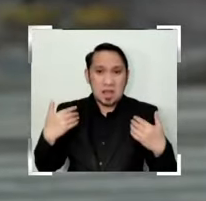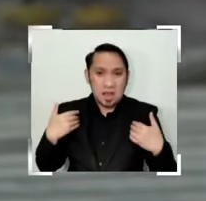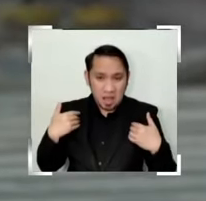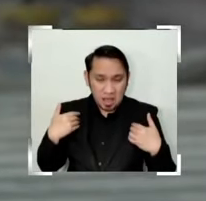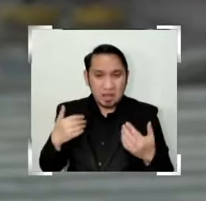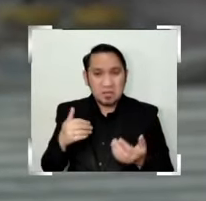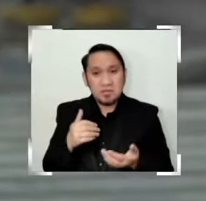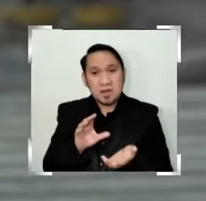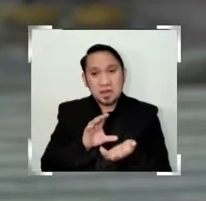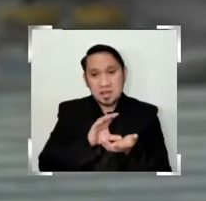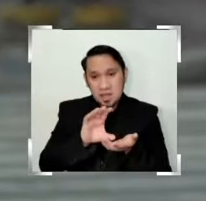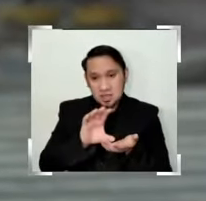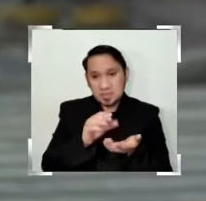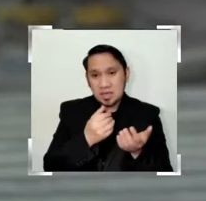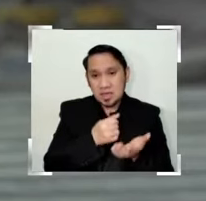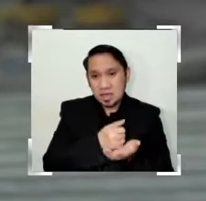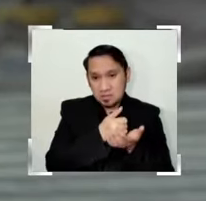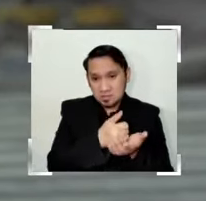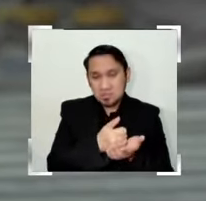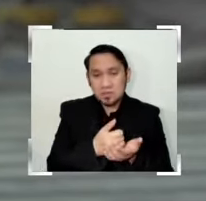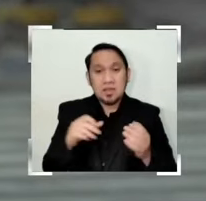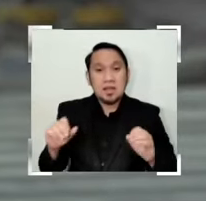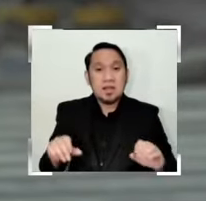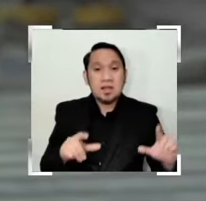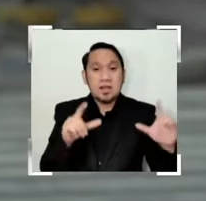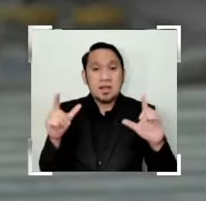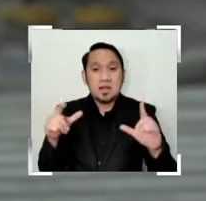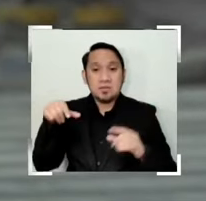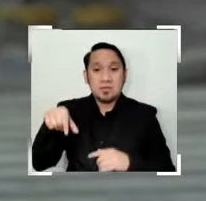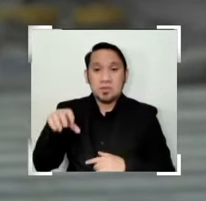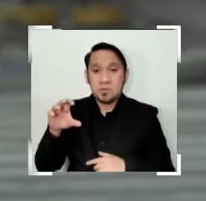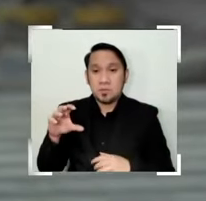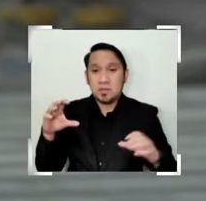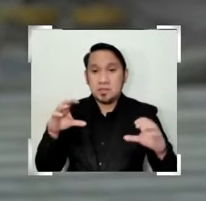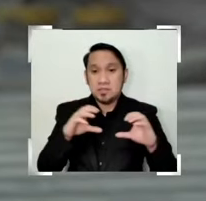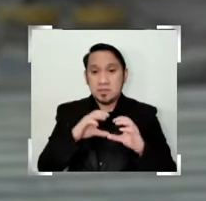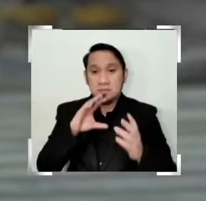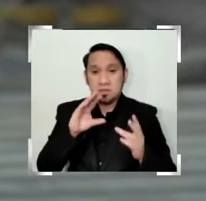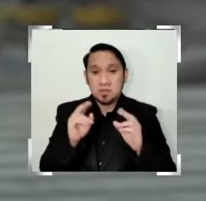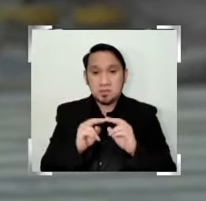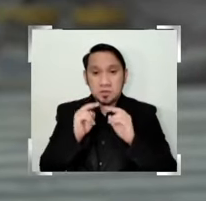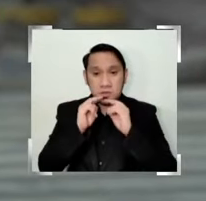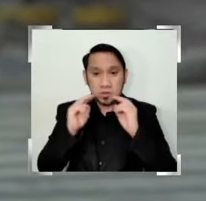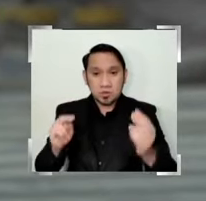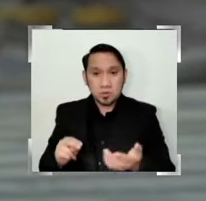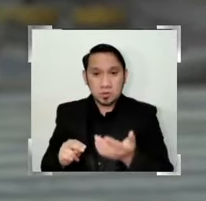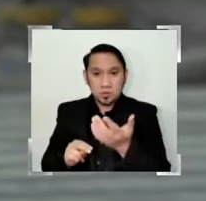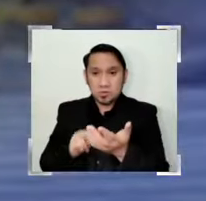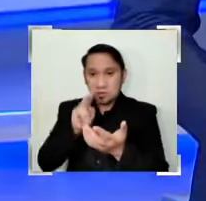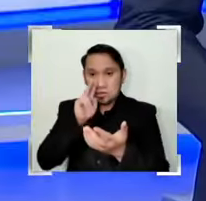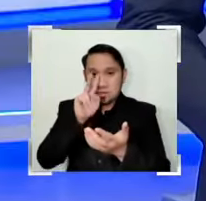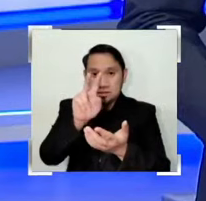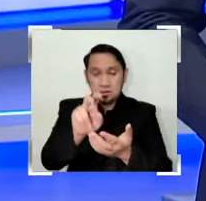At live mula rito sa Quezon City, para sa GMA Integrated News, Jamie Santos ang inyong saksi.